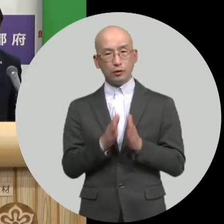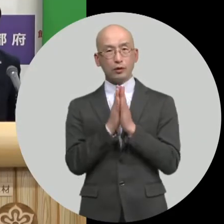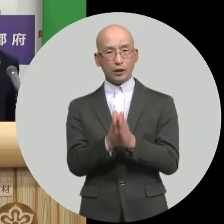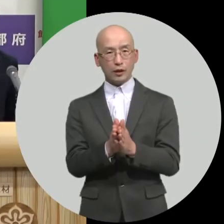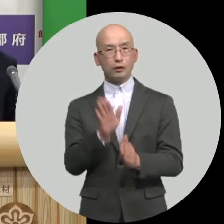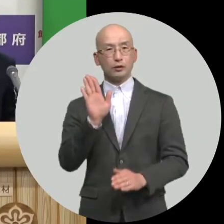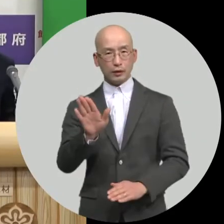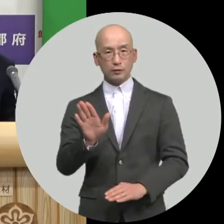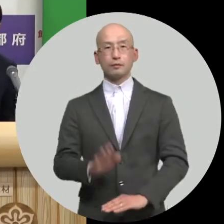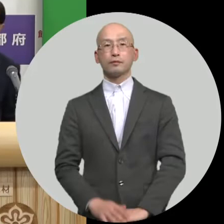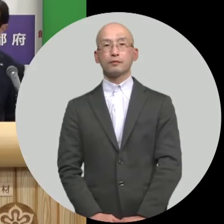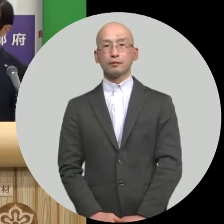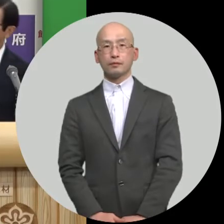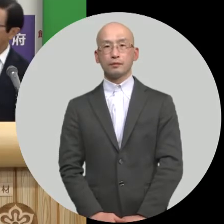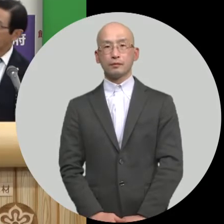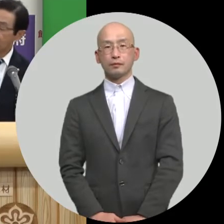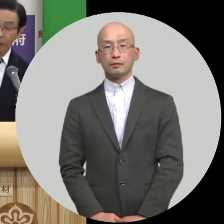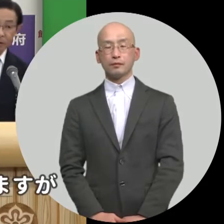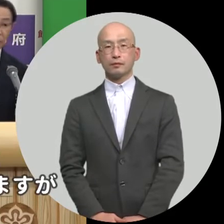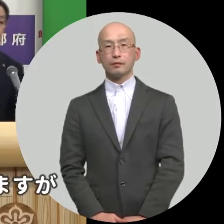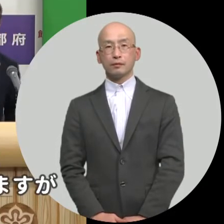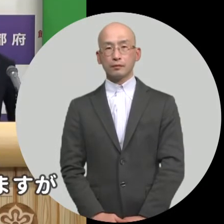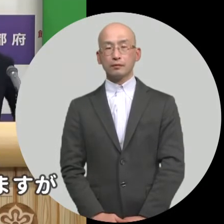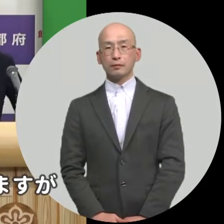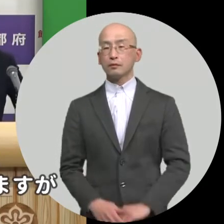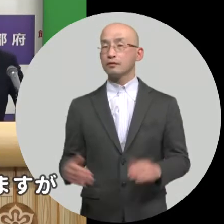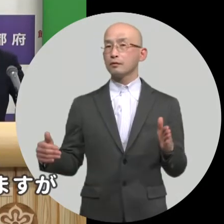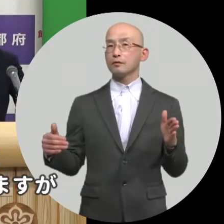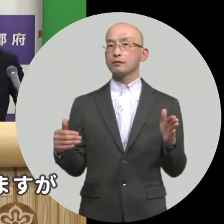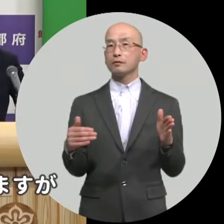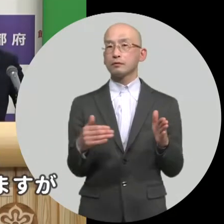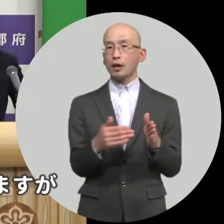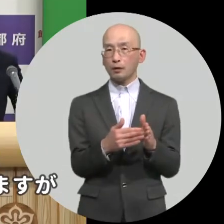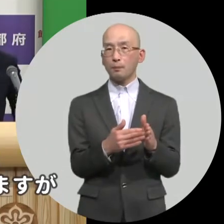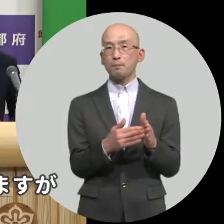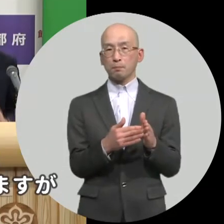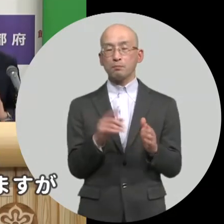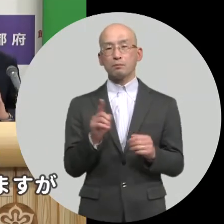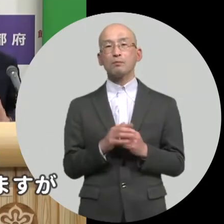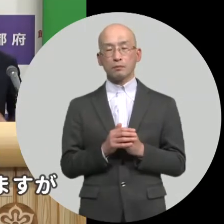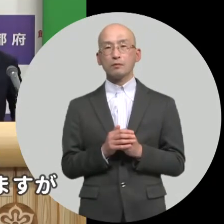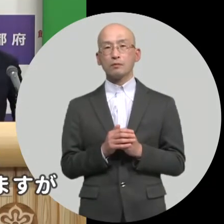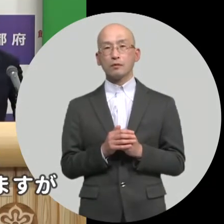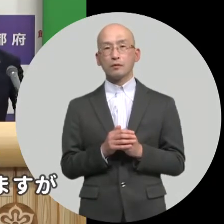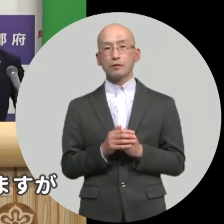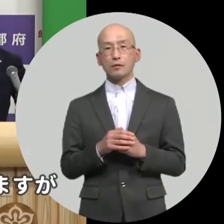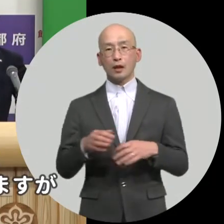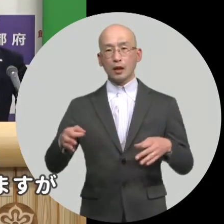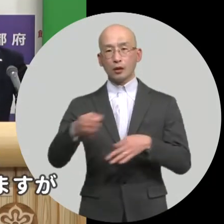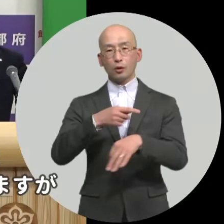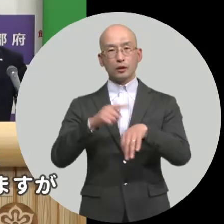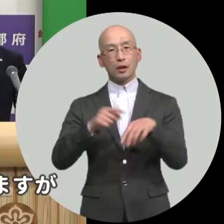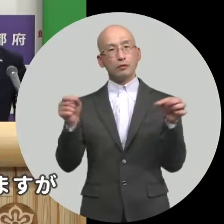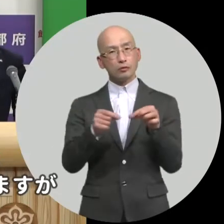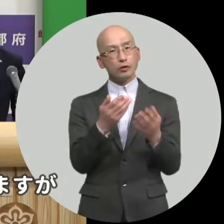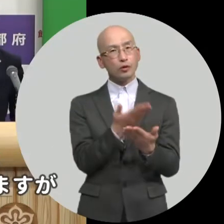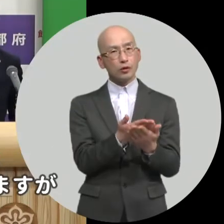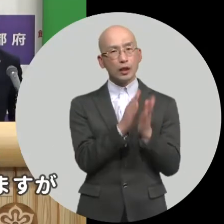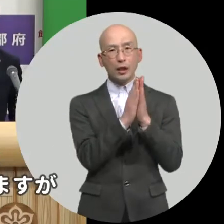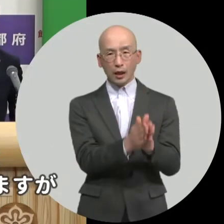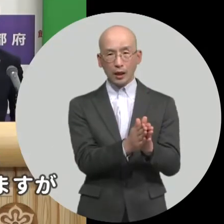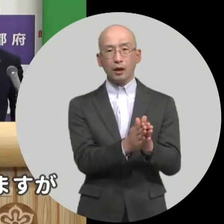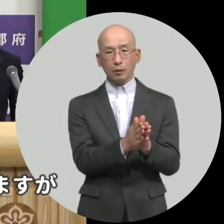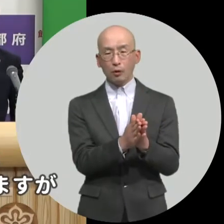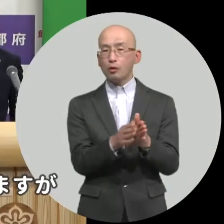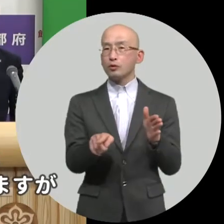に思っております。最後にちょっと言っておきますけれども、先ほどの時短要請とか、それも含